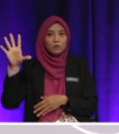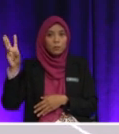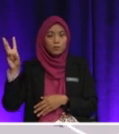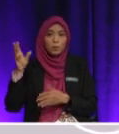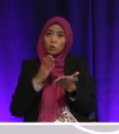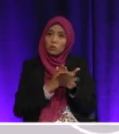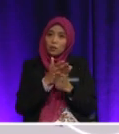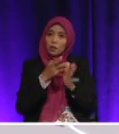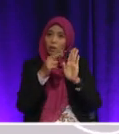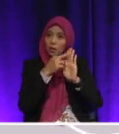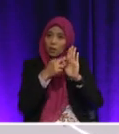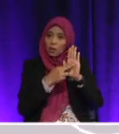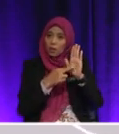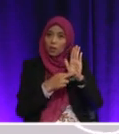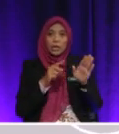rancangan